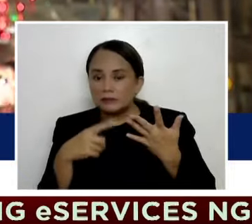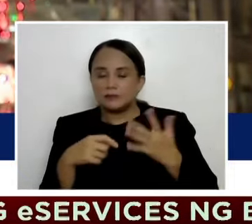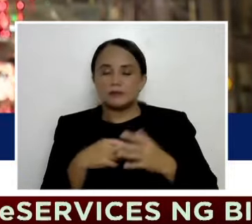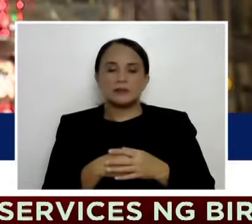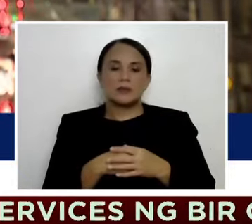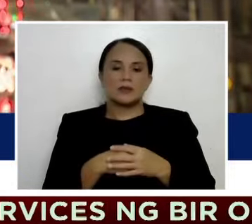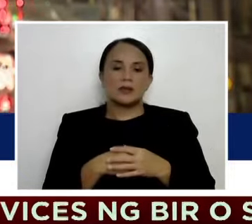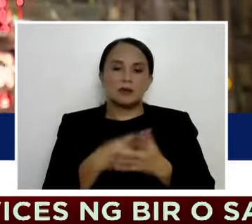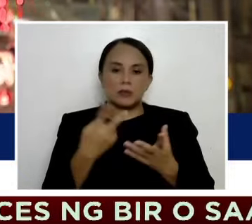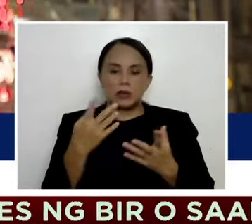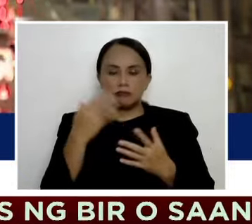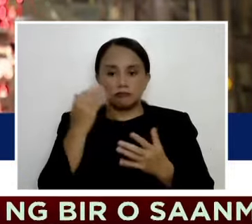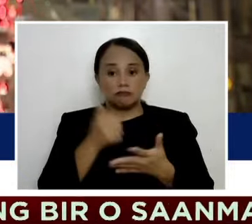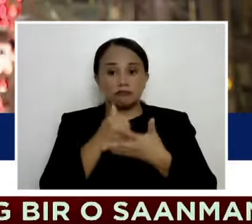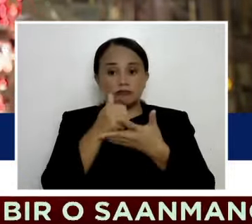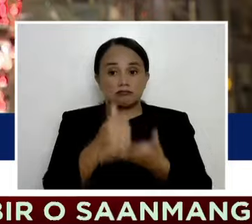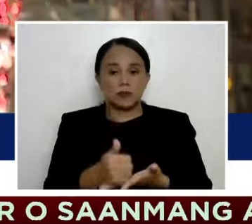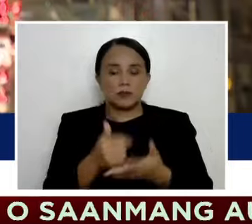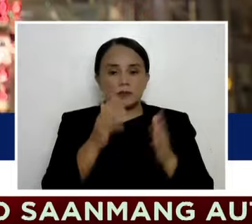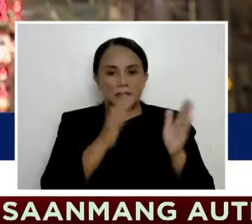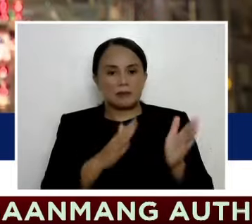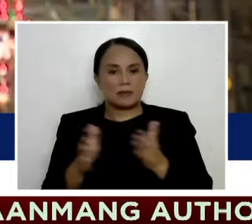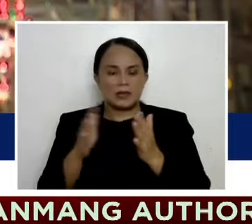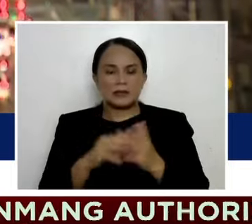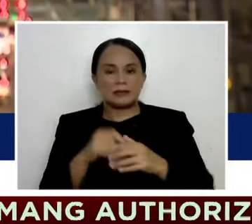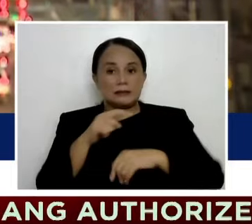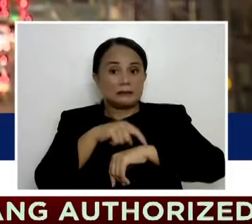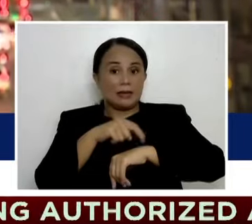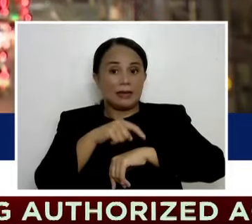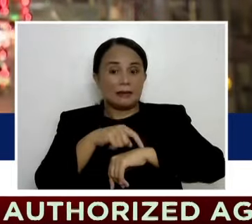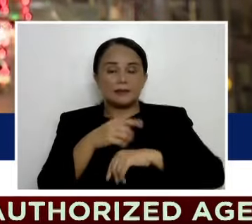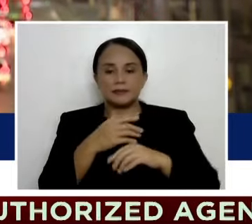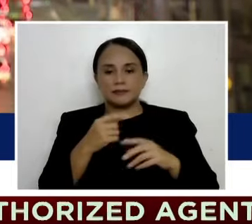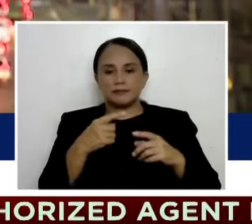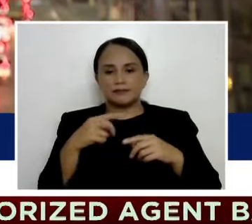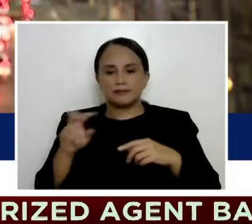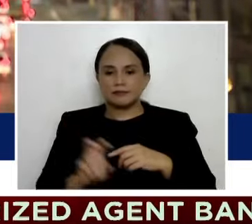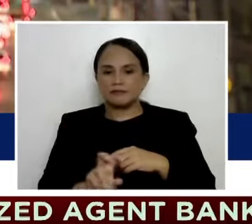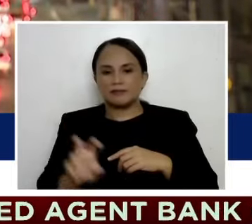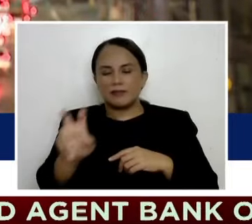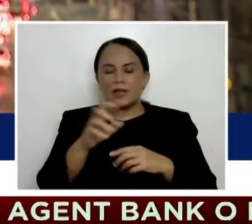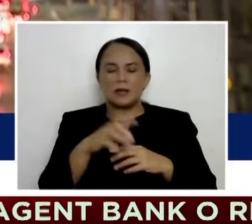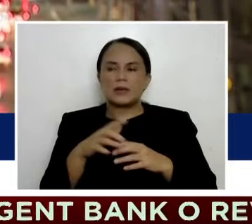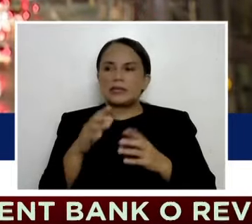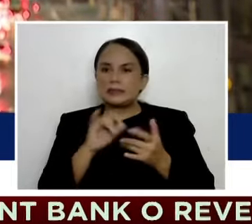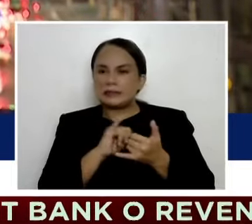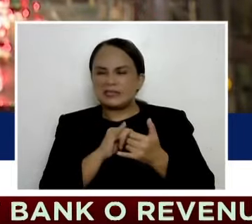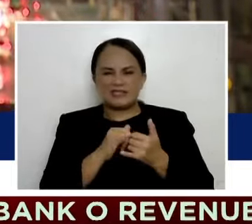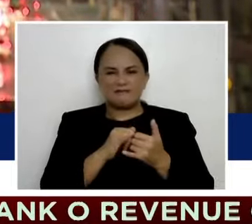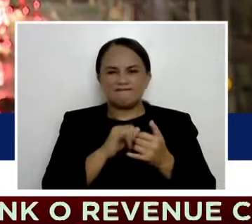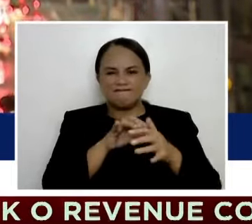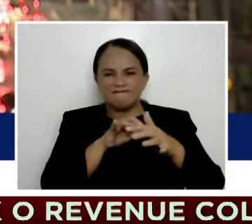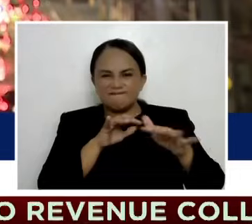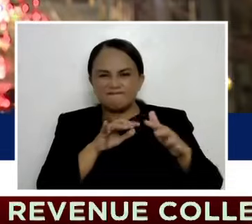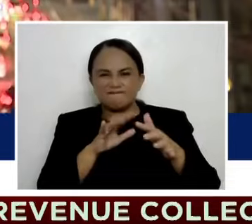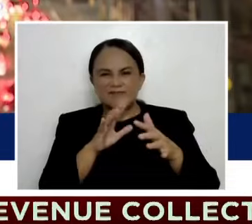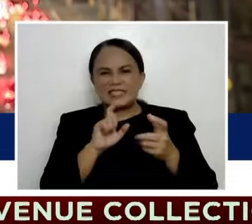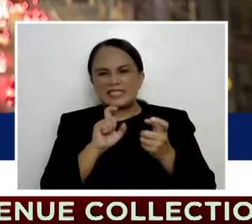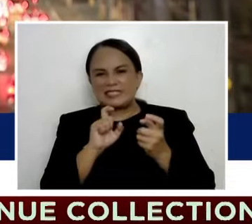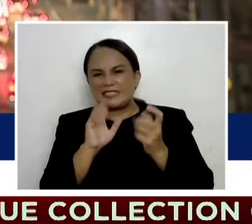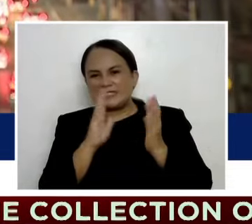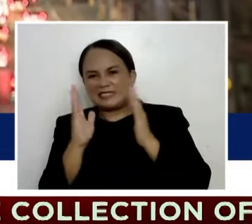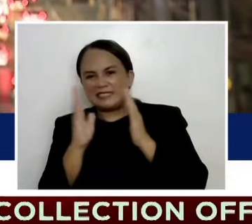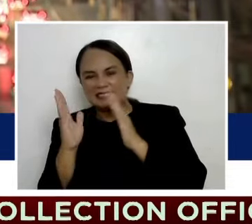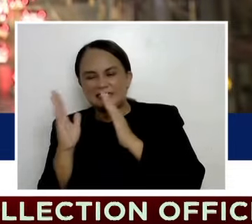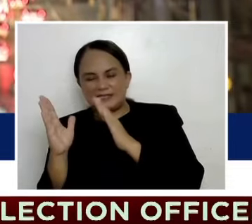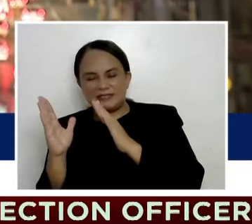para makatulong din sa pagplano ng oras ng pagbiyahe at makapag-adjust kung talagang malala ang daloy ng